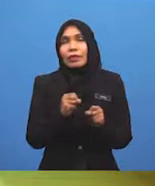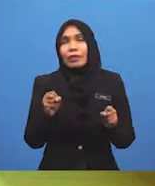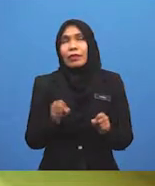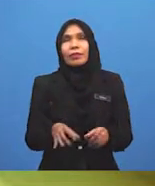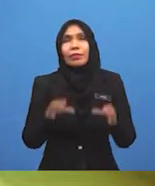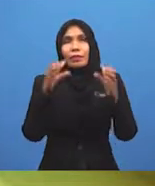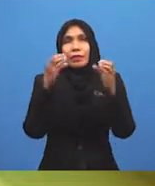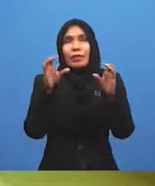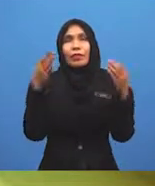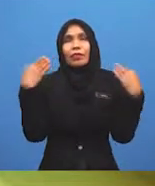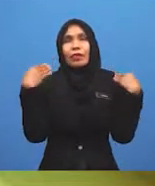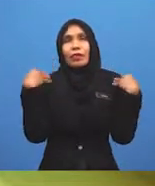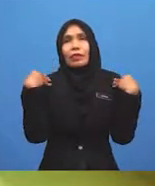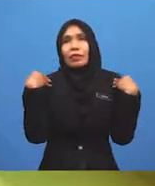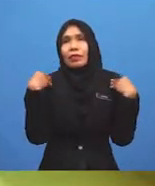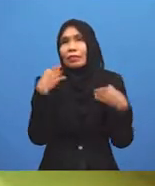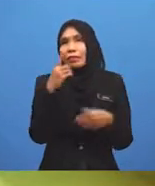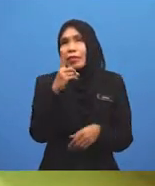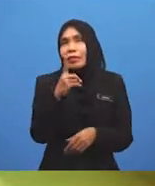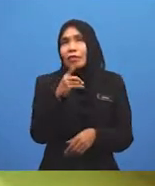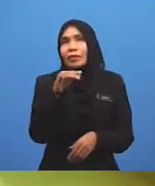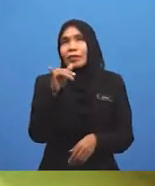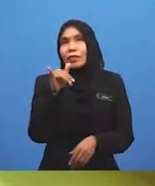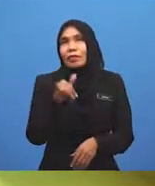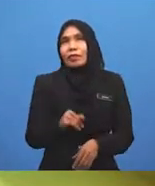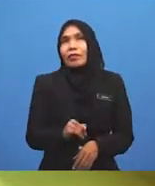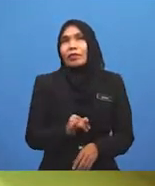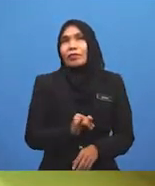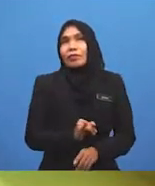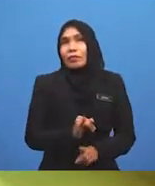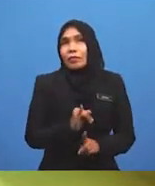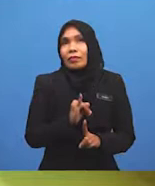ada sesuatu yang istimewa menanti kamu